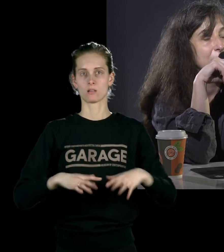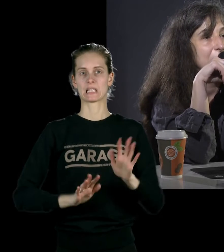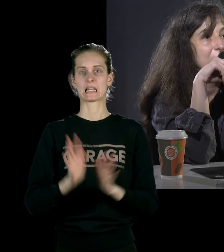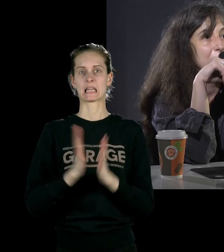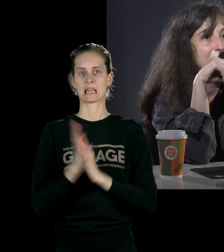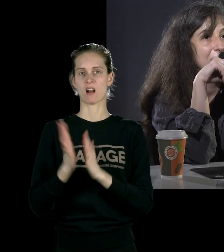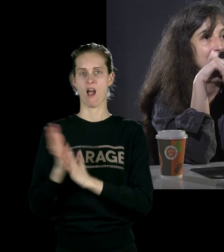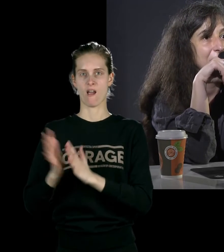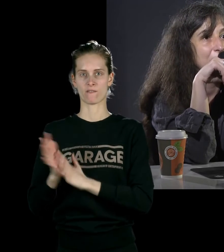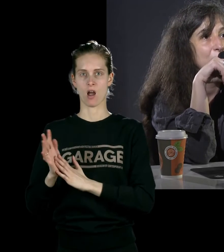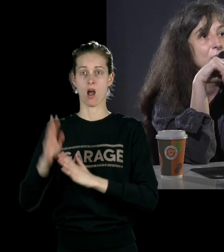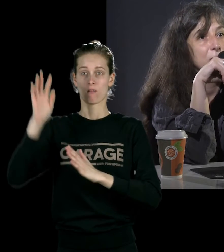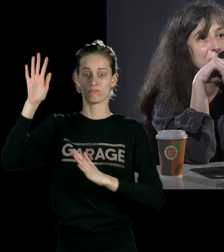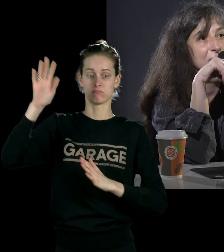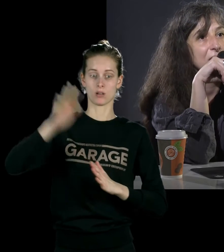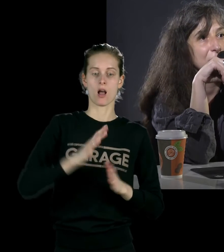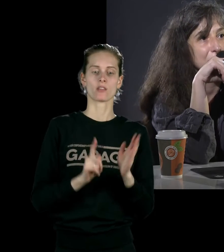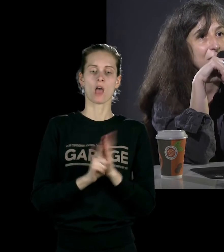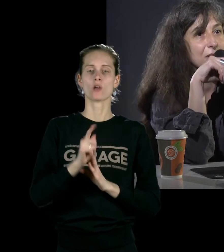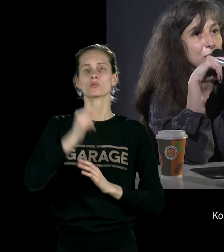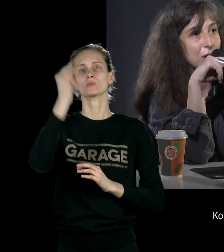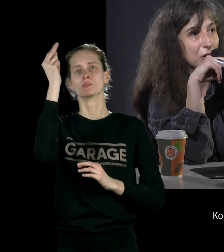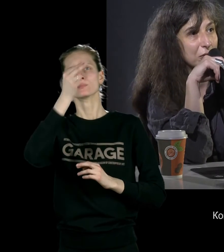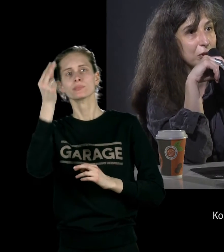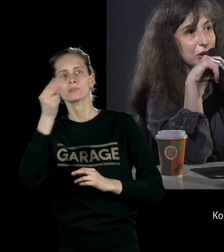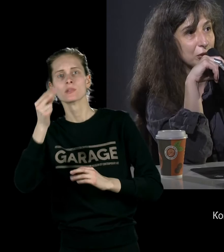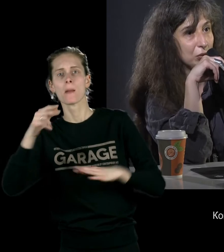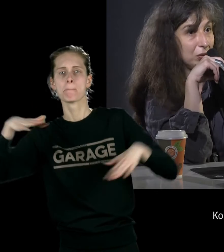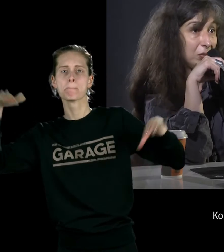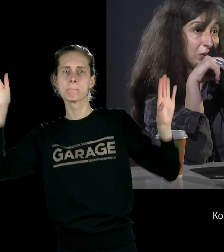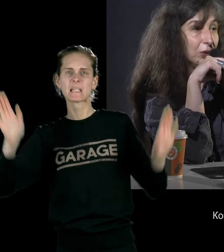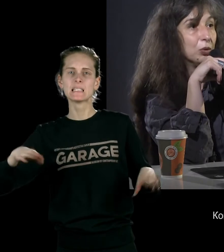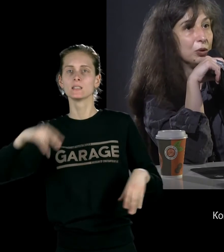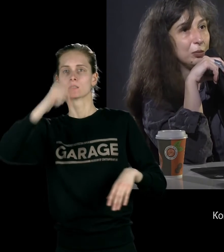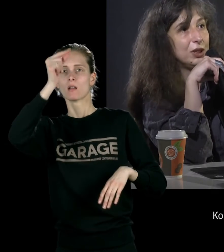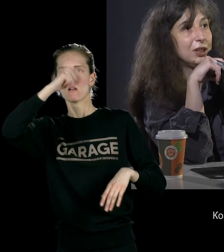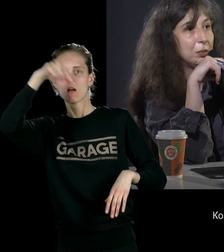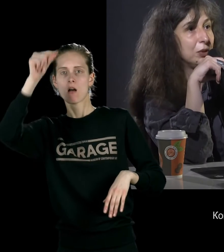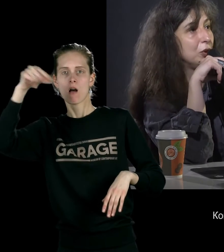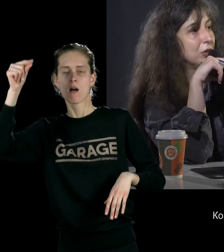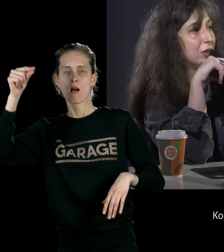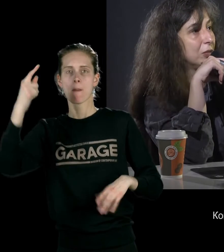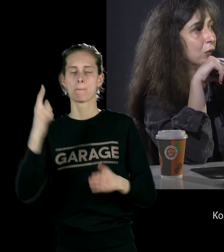он принципиально без набросков и без эскизов. И когда он начал намечать эту траекторию этой птицы, падающей на